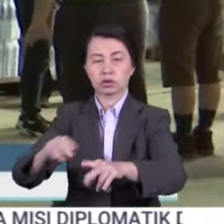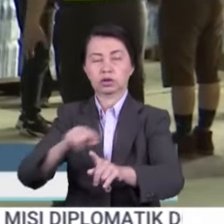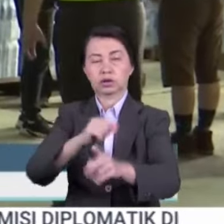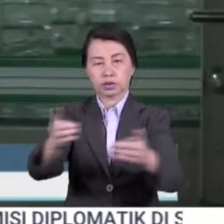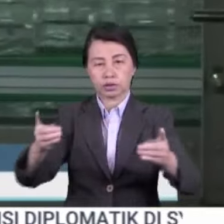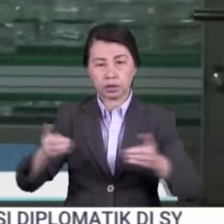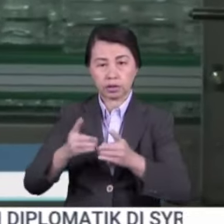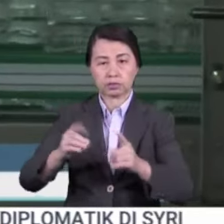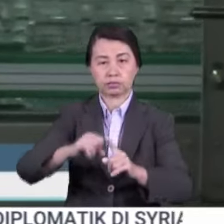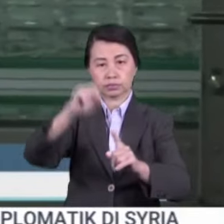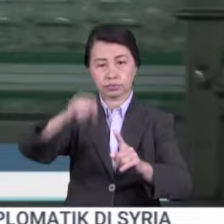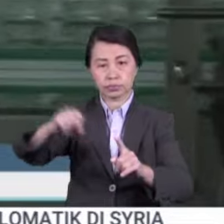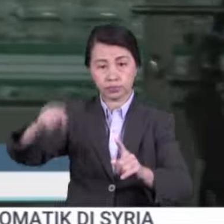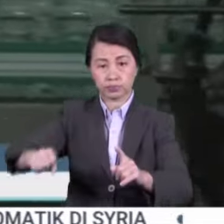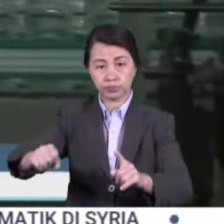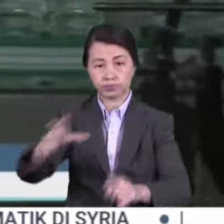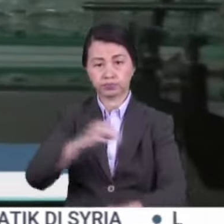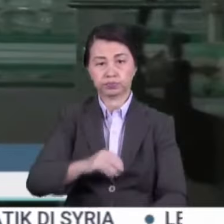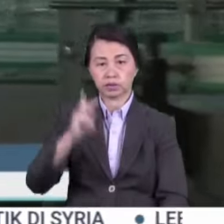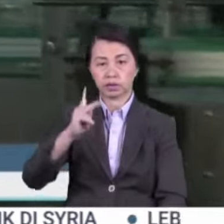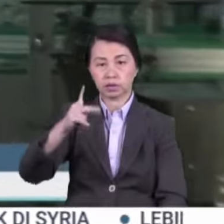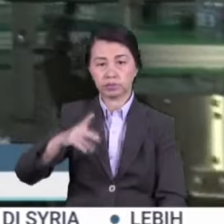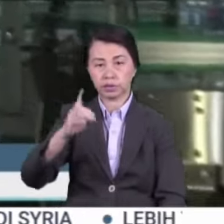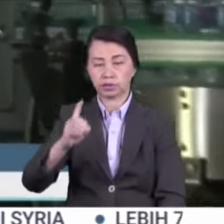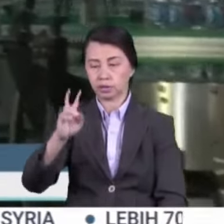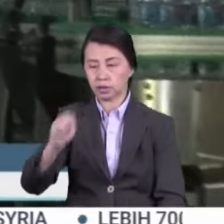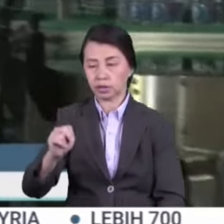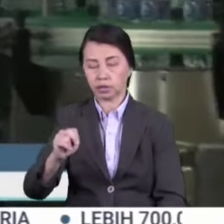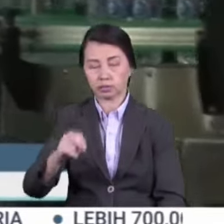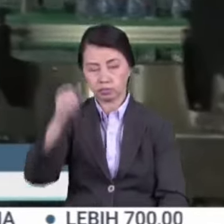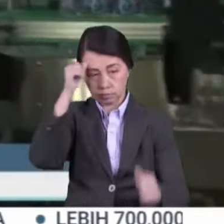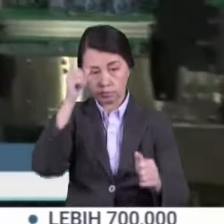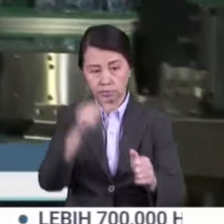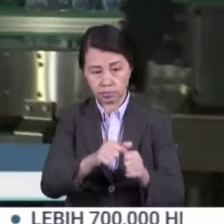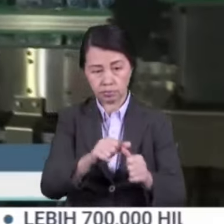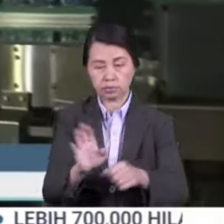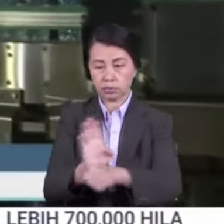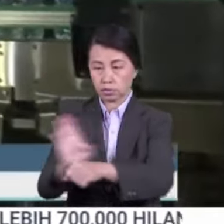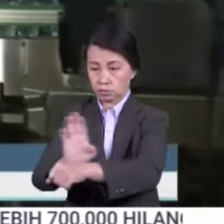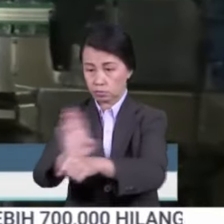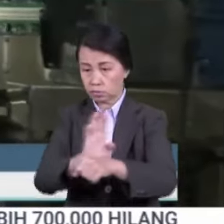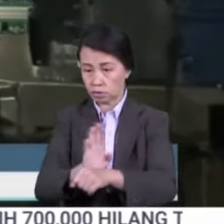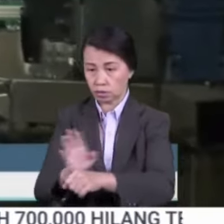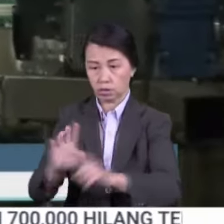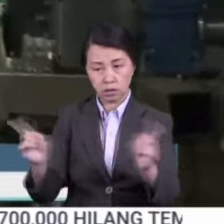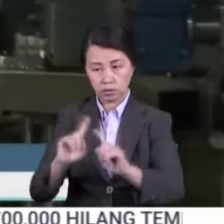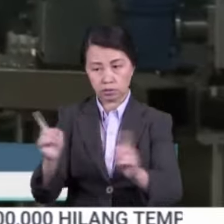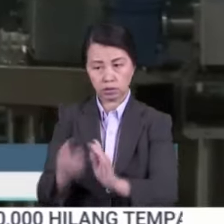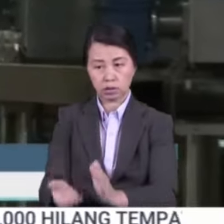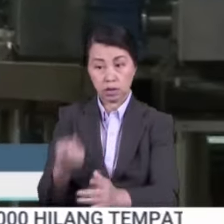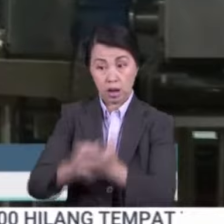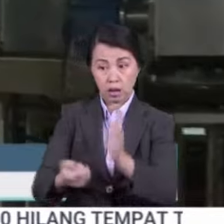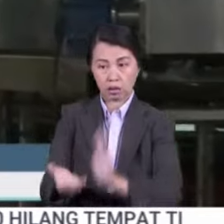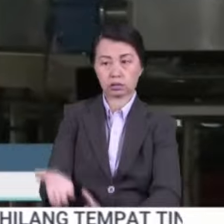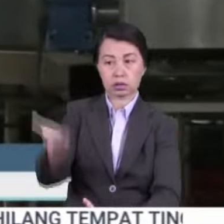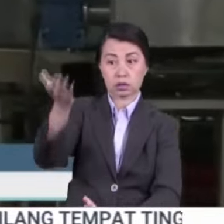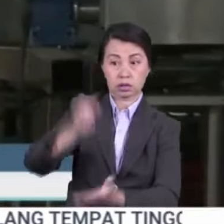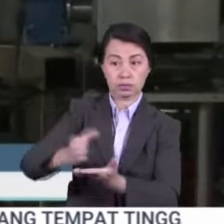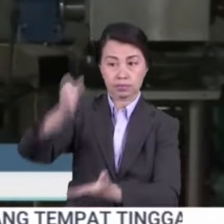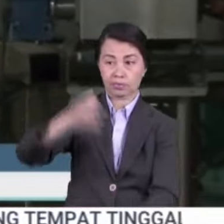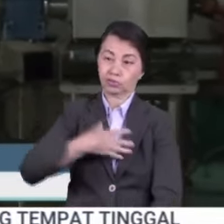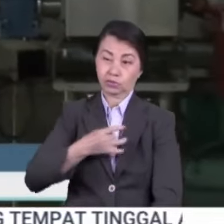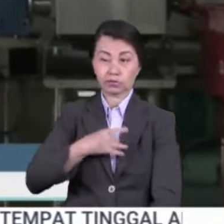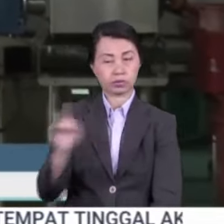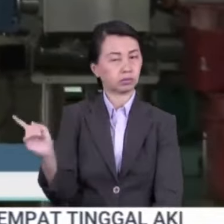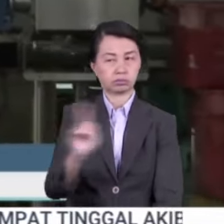Sandakan. Sementara itu, KPDN Sandakan mengingatkan peniaga agar tidak menaikkan harga air mineral sesuka